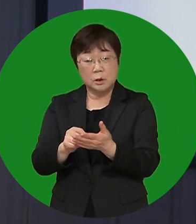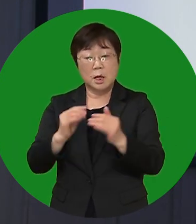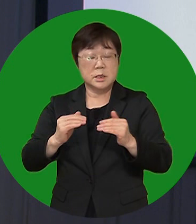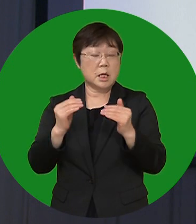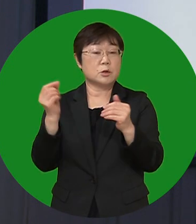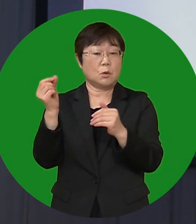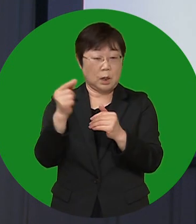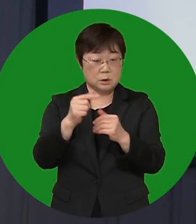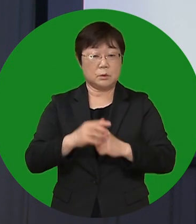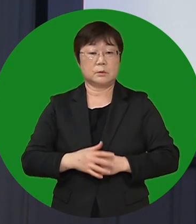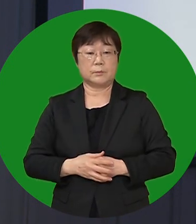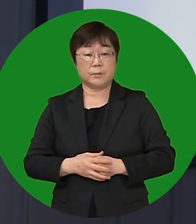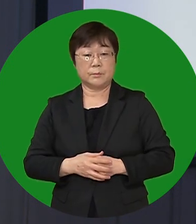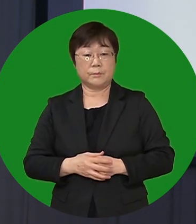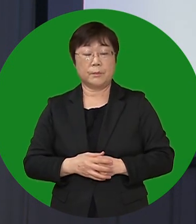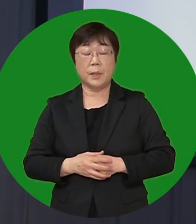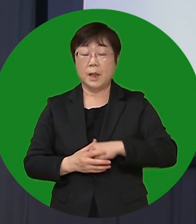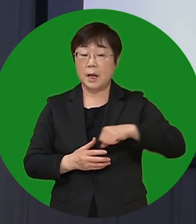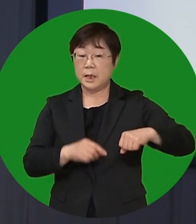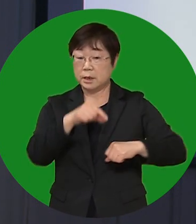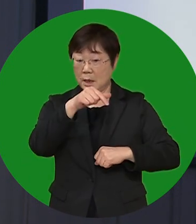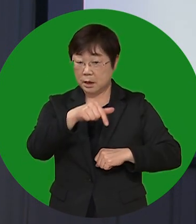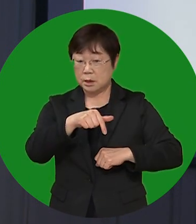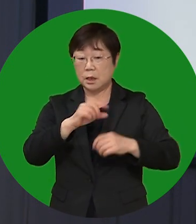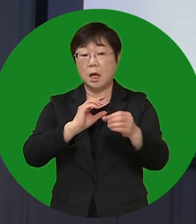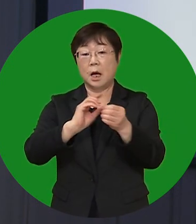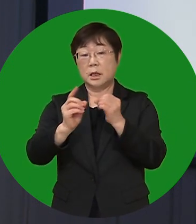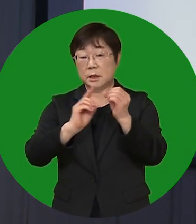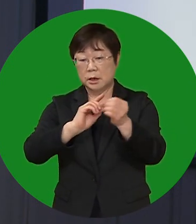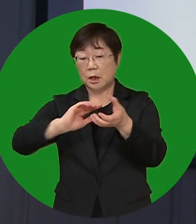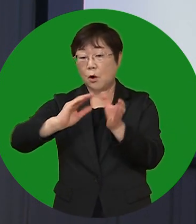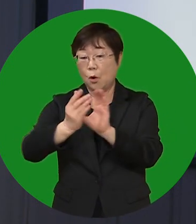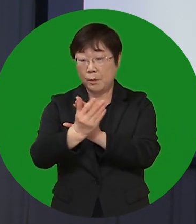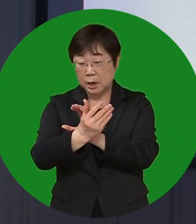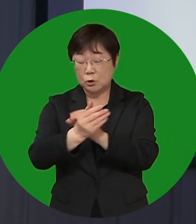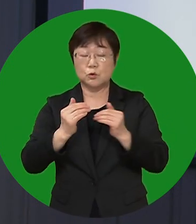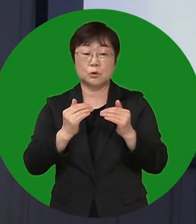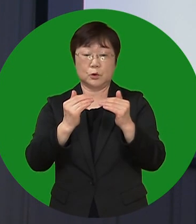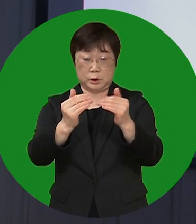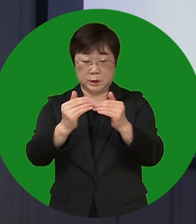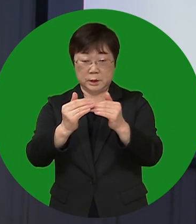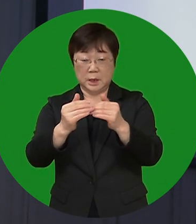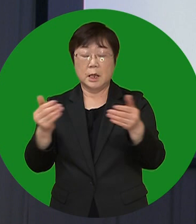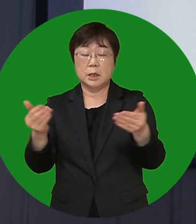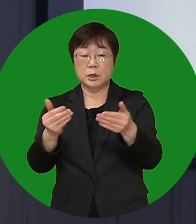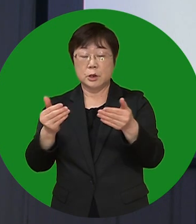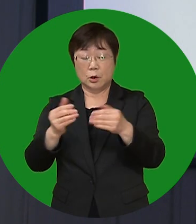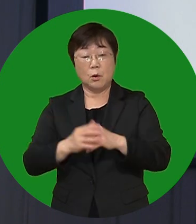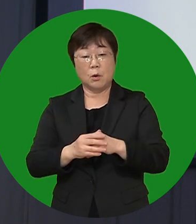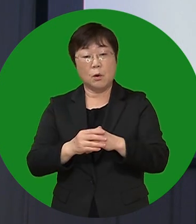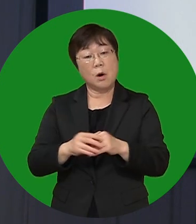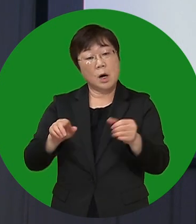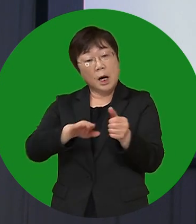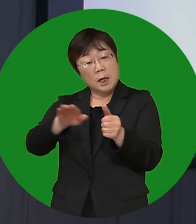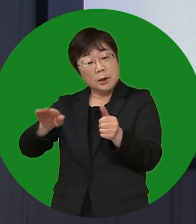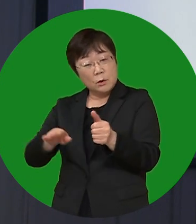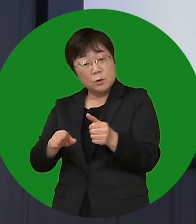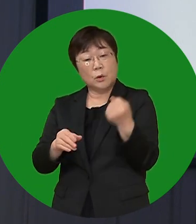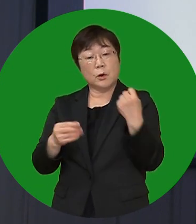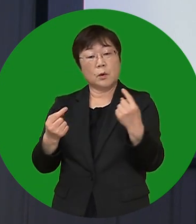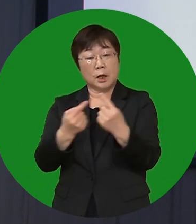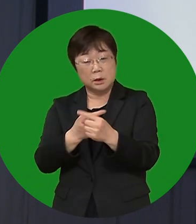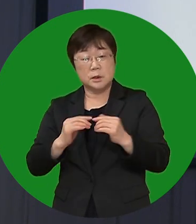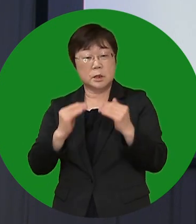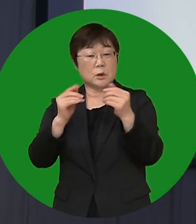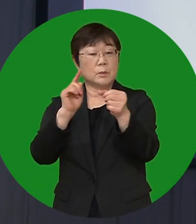加速それから左山やりますデジタルtransformation の推進事業インフラの強化などの成長に向け